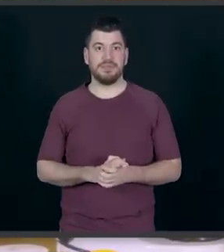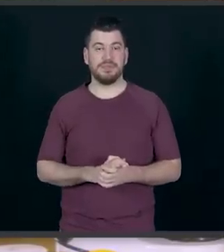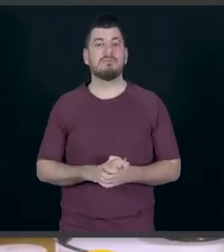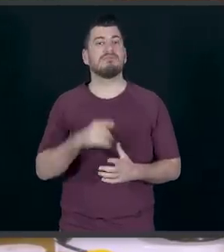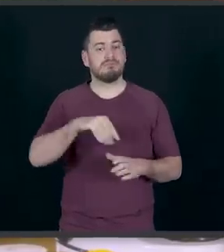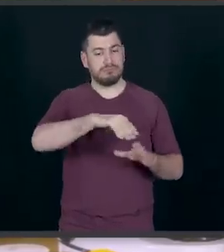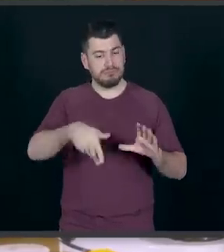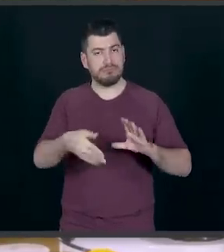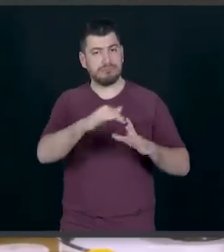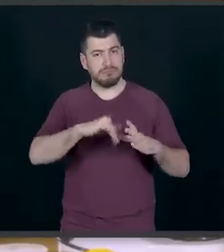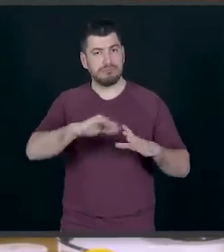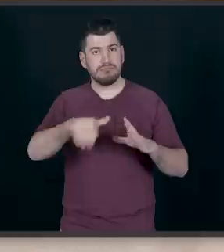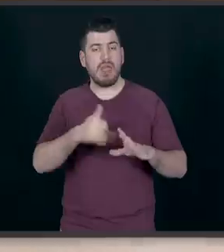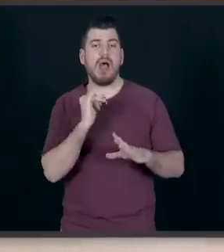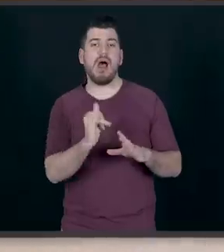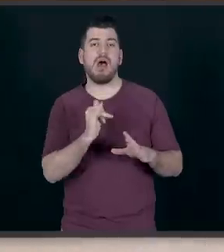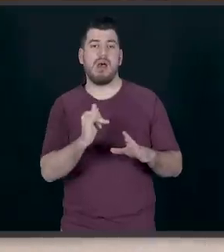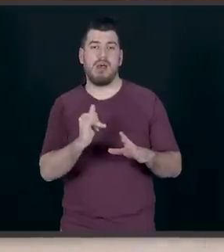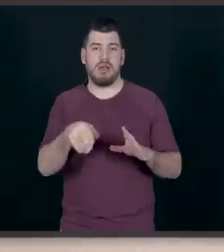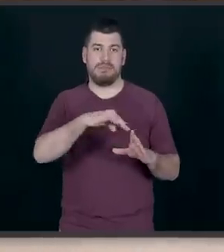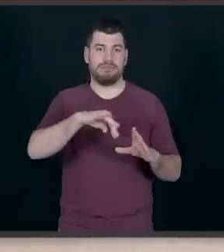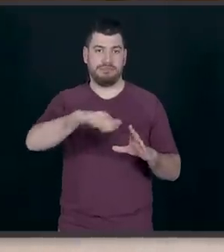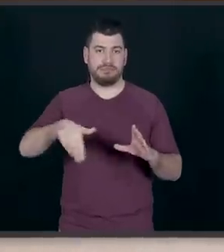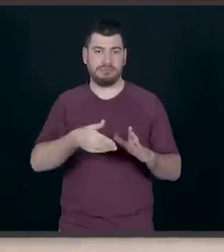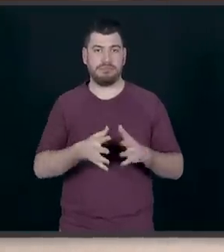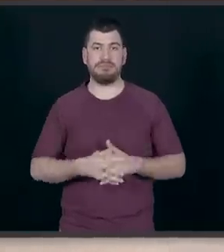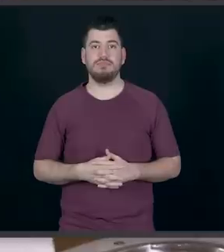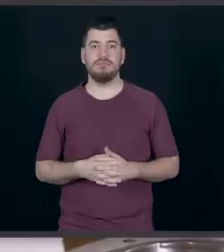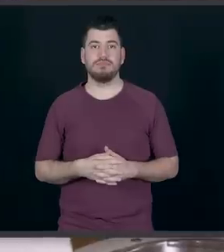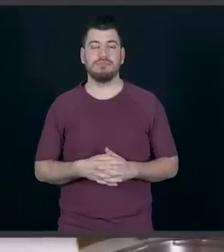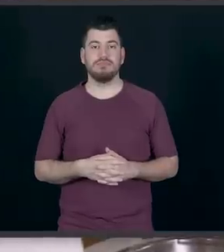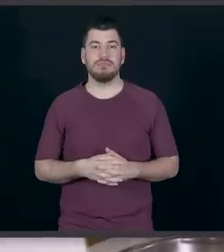και ανακατέψτε ελάχιστα με τη μαρίς. Ελάχιστα.